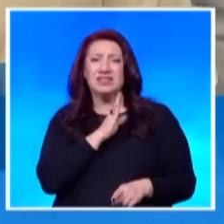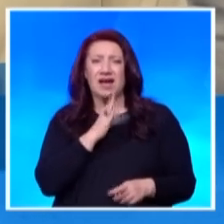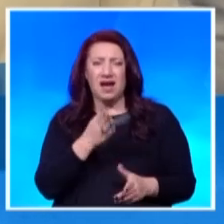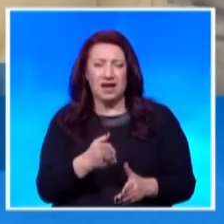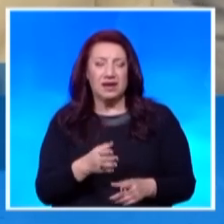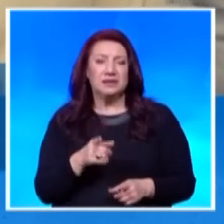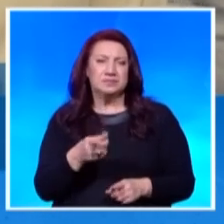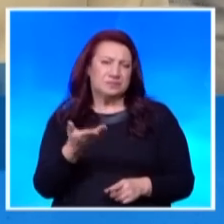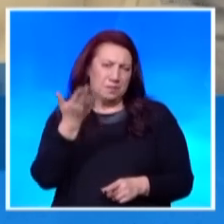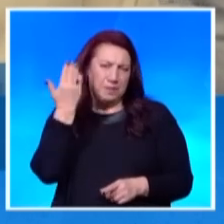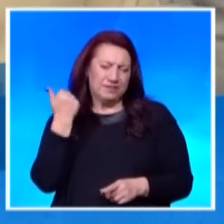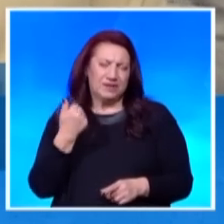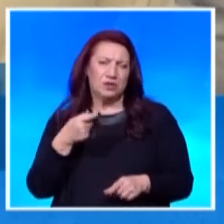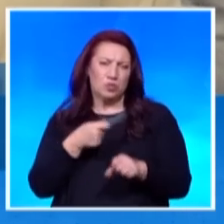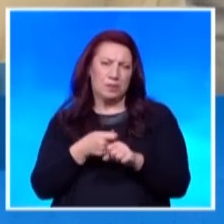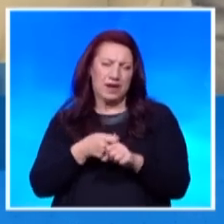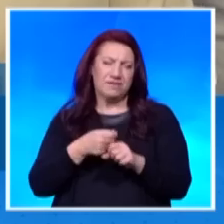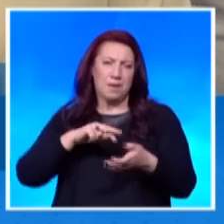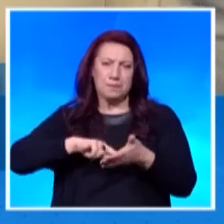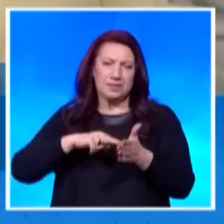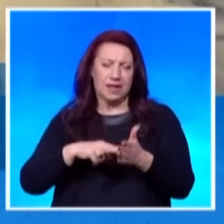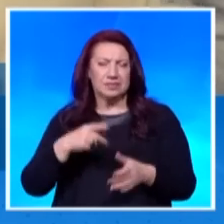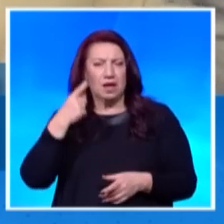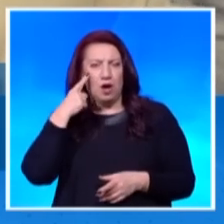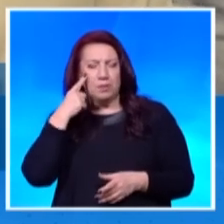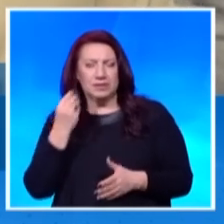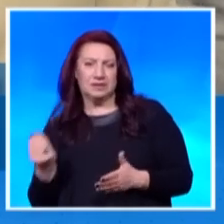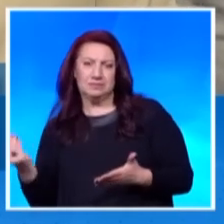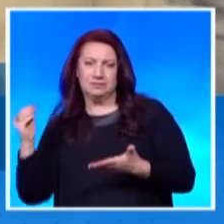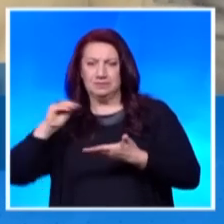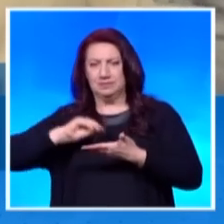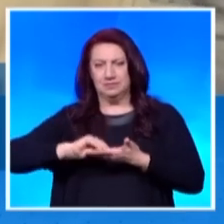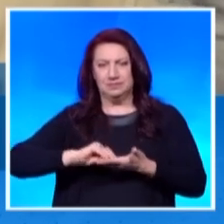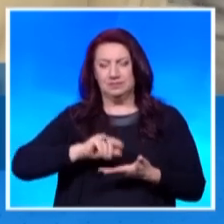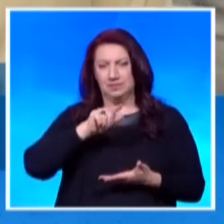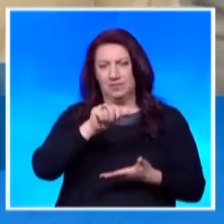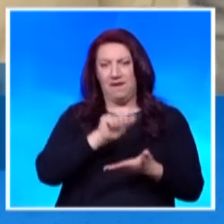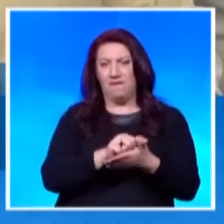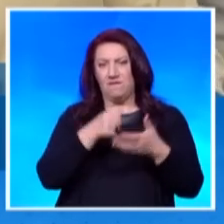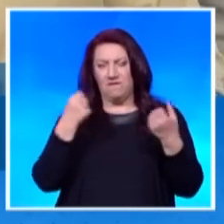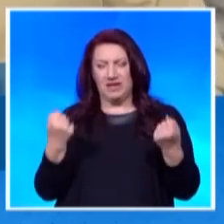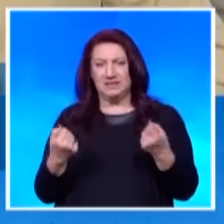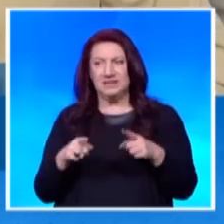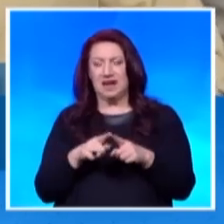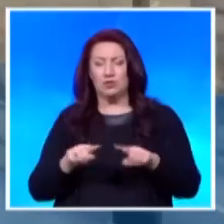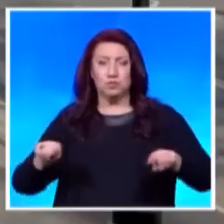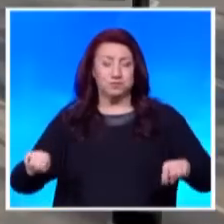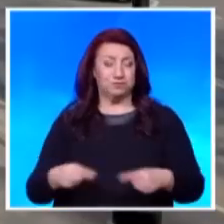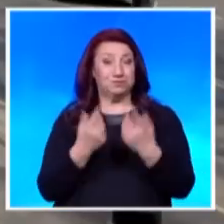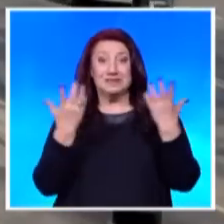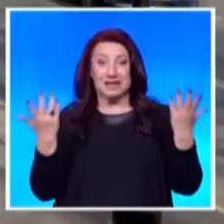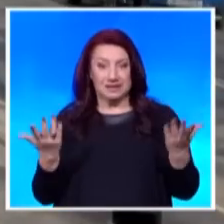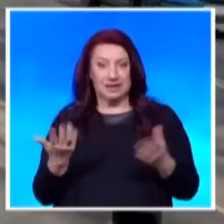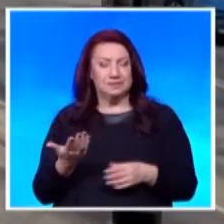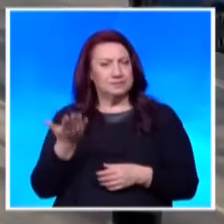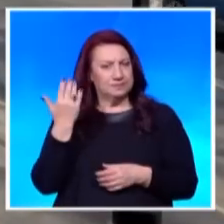планиран и организиран опит да се въвлекат заглавията на Мейл в скандал. През 2021 година принц Хари спечели